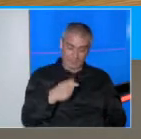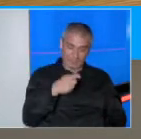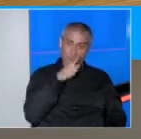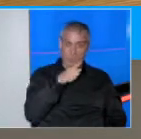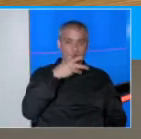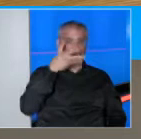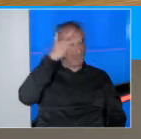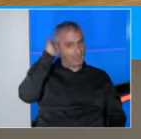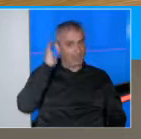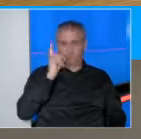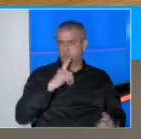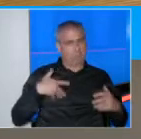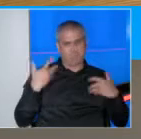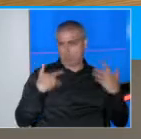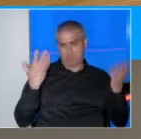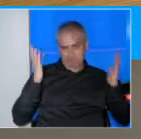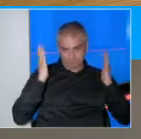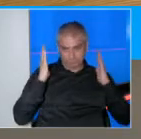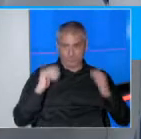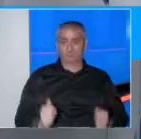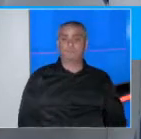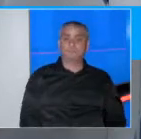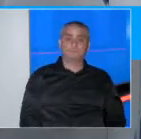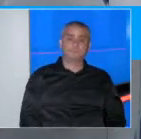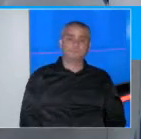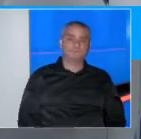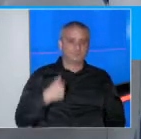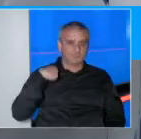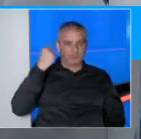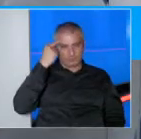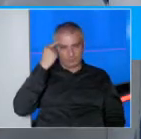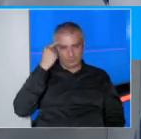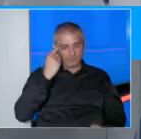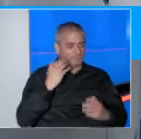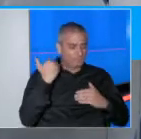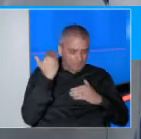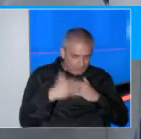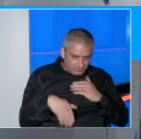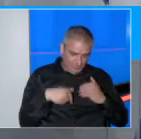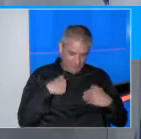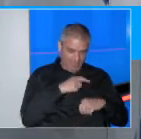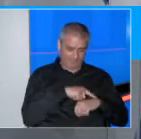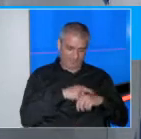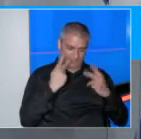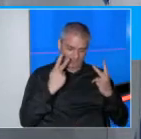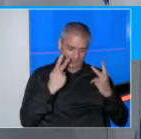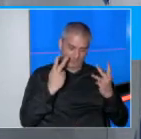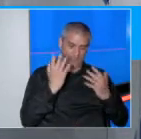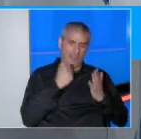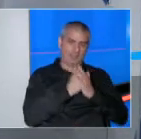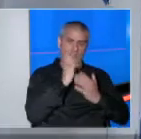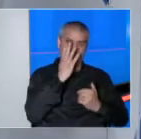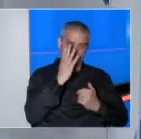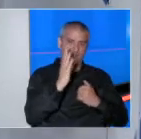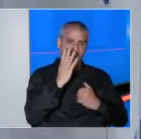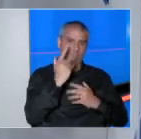יאיר לפיד, שלא מתרגש מהדברים האלו. אני חושב שבמאני טיים, ואנחנו עכשיו במאני טיים, עד יום רביעי, ביום